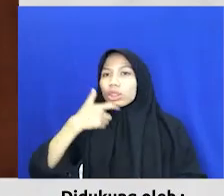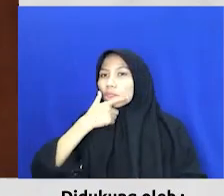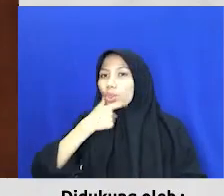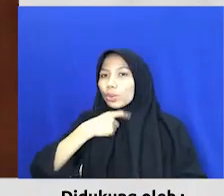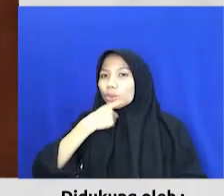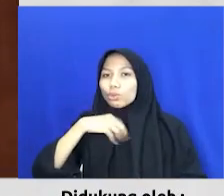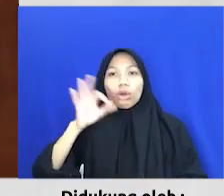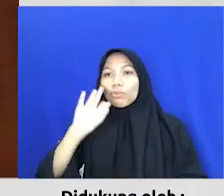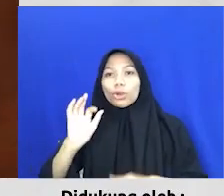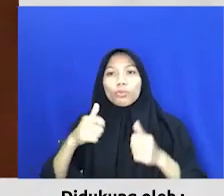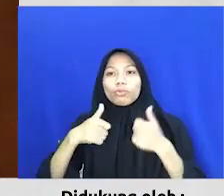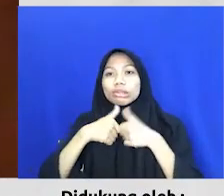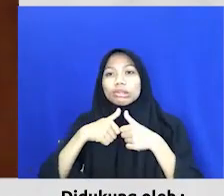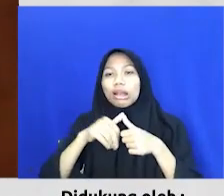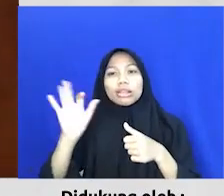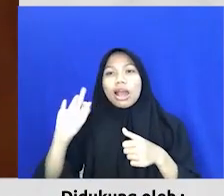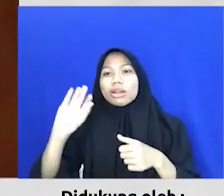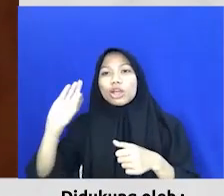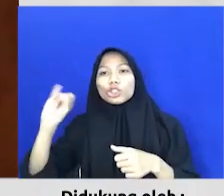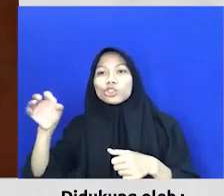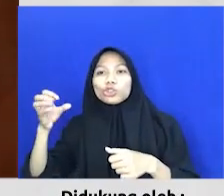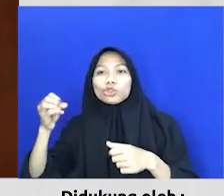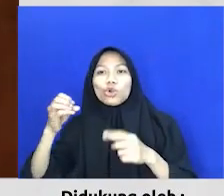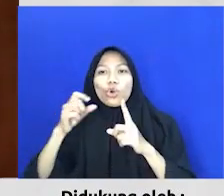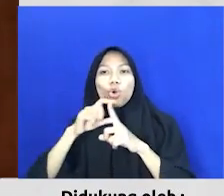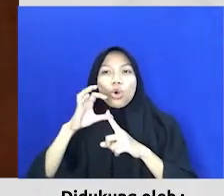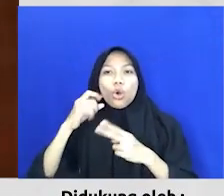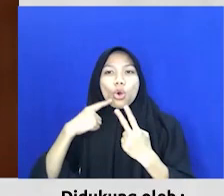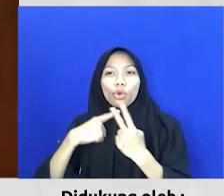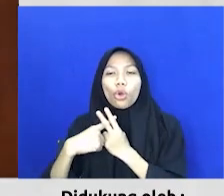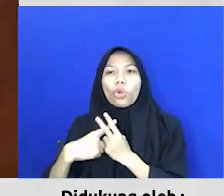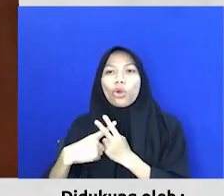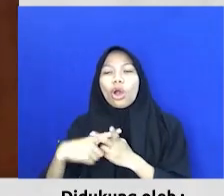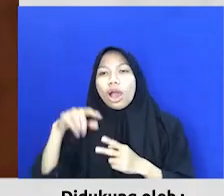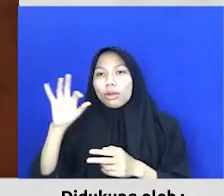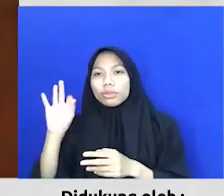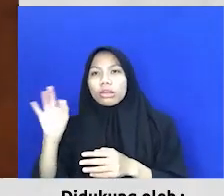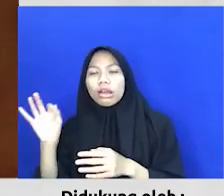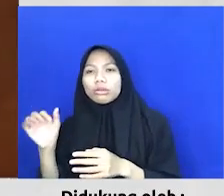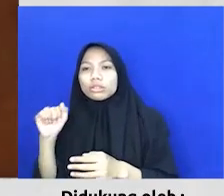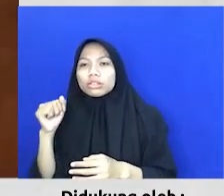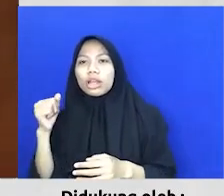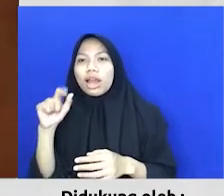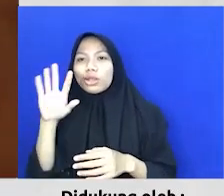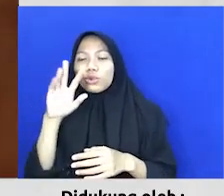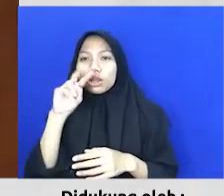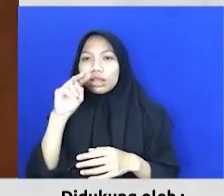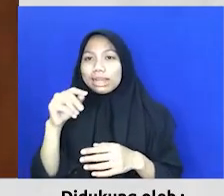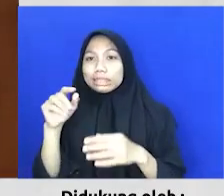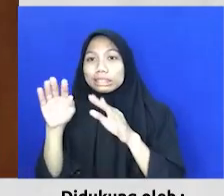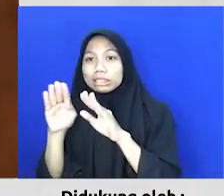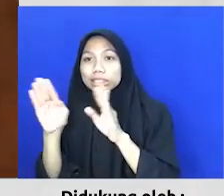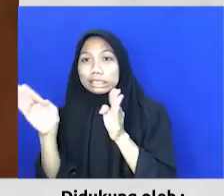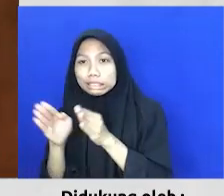dan konflik itu sebetulnya konflik yang tidak berani diceritakan oleh orang ya, ya terbatas lah begitu